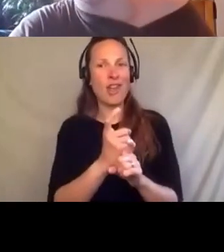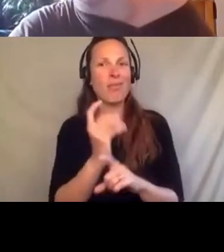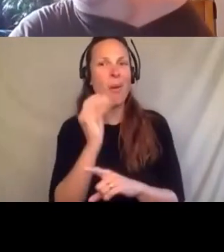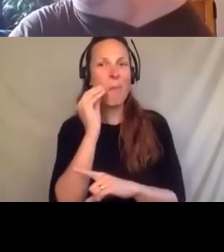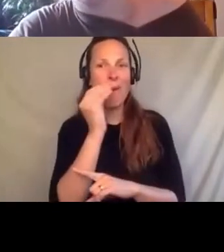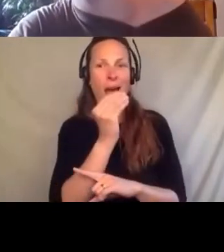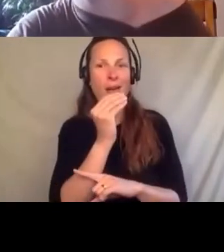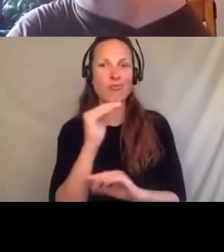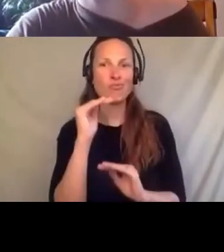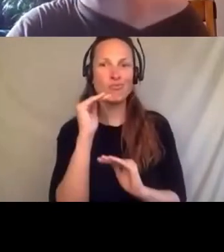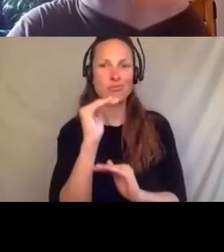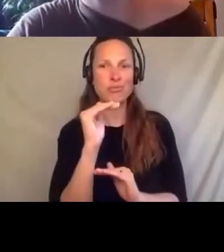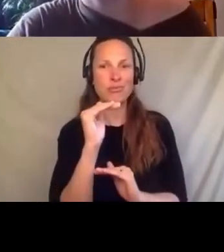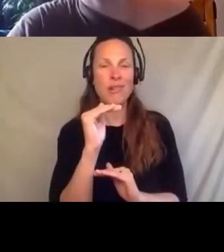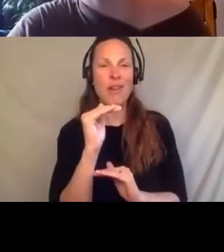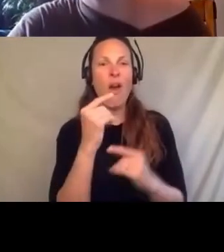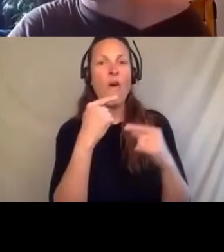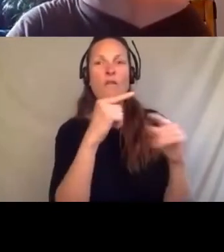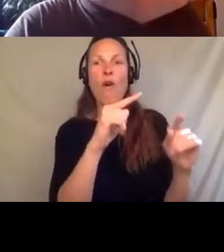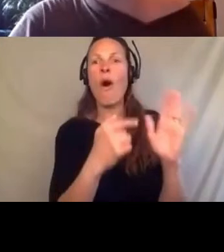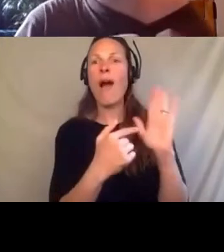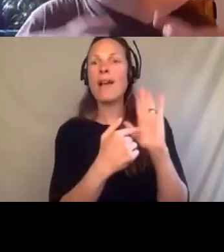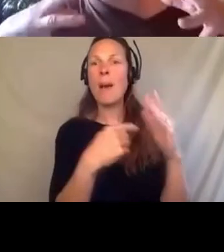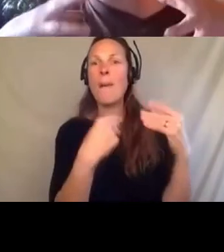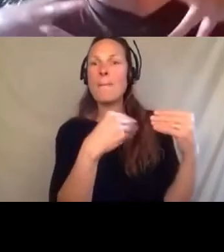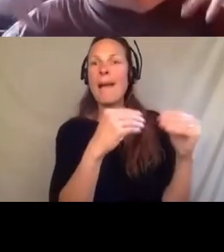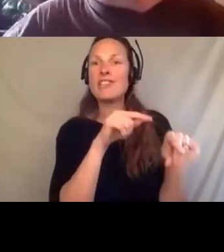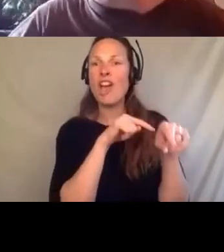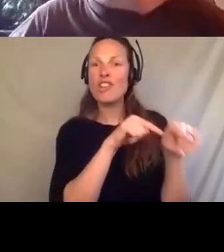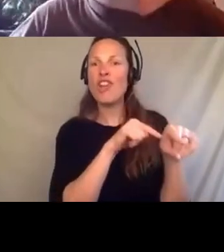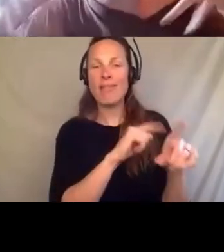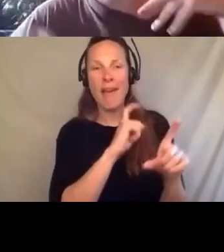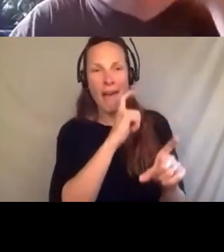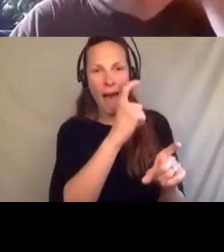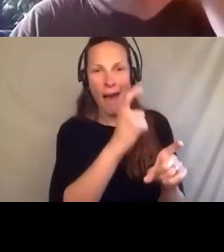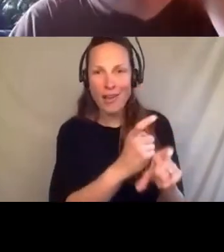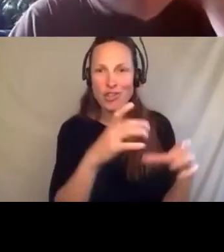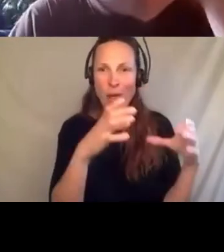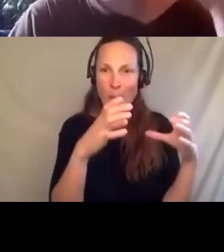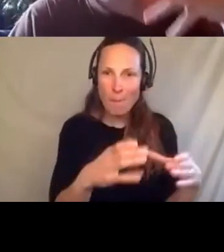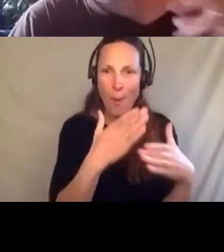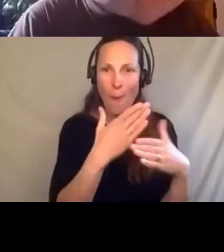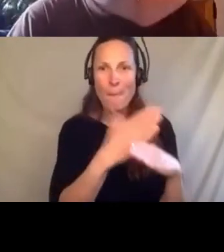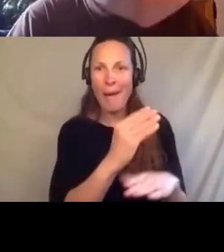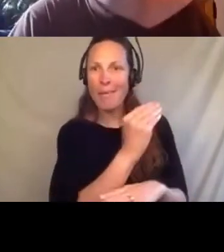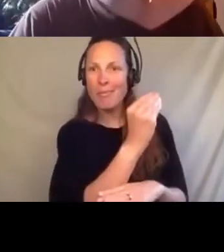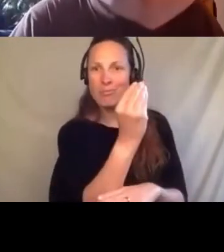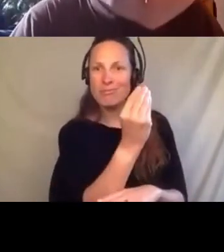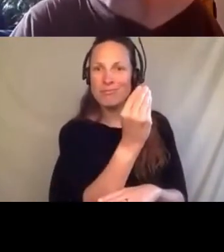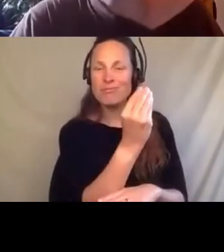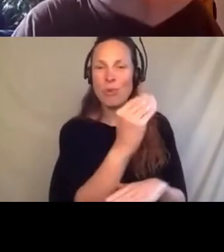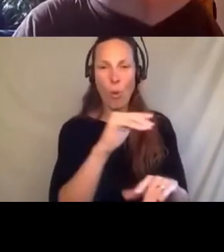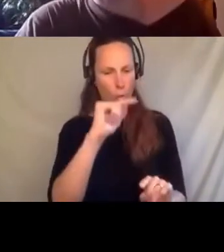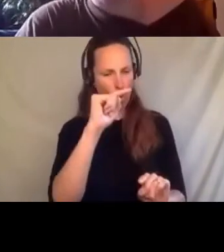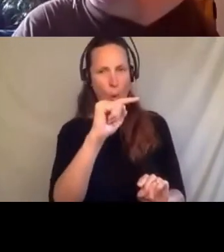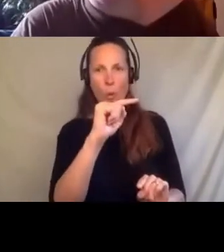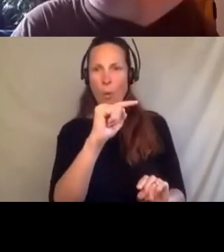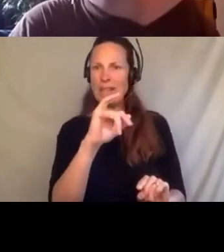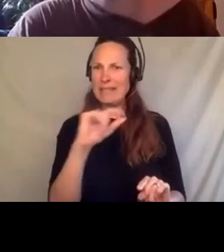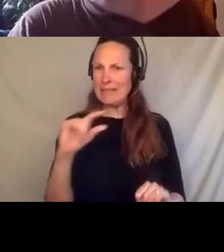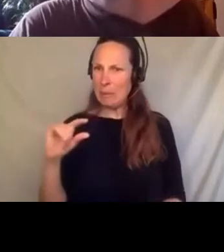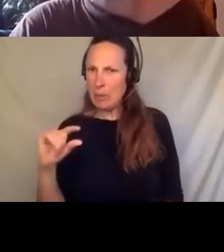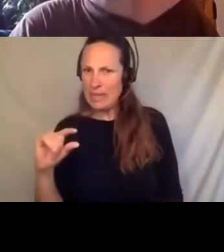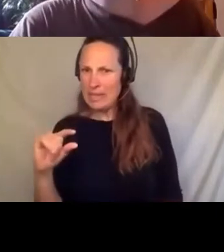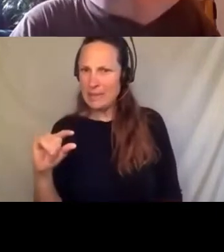mature en centre-jardin. Donc, acheter un pot avec un plant déjà adulte, là, assez gros, parce que quand il est